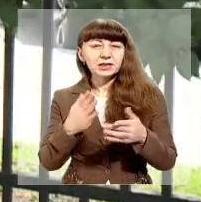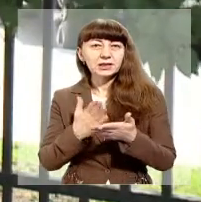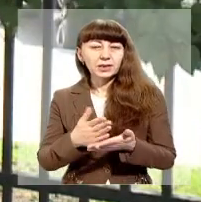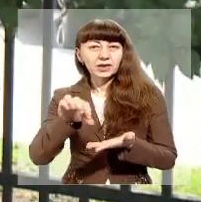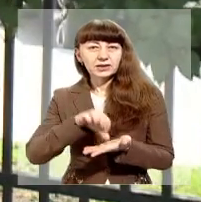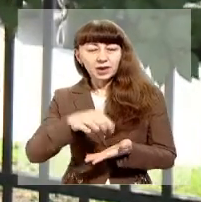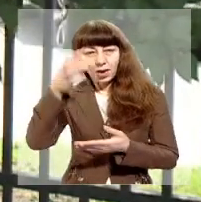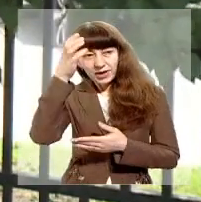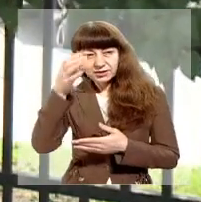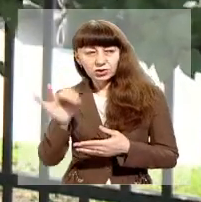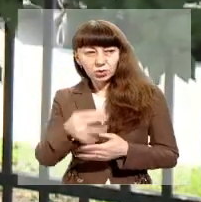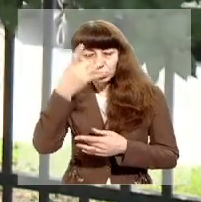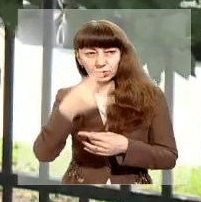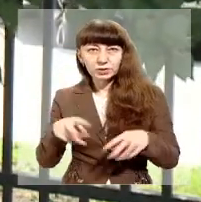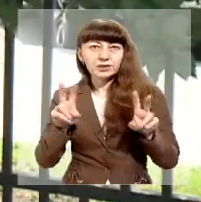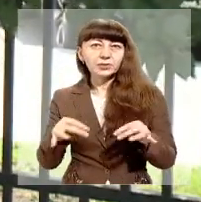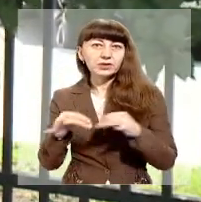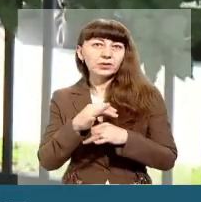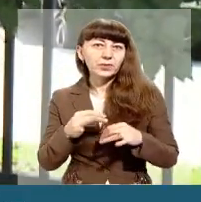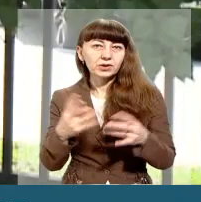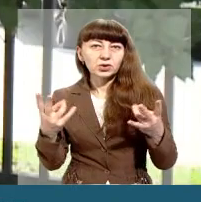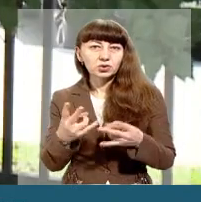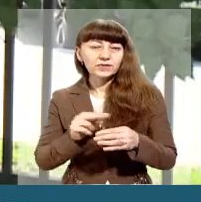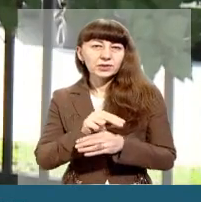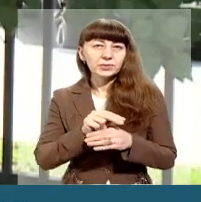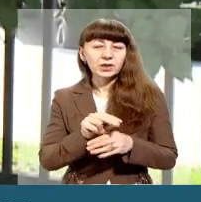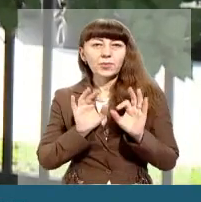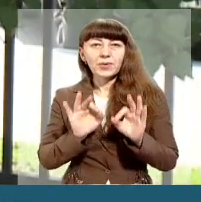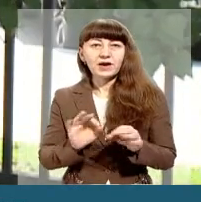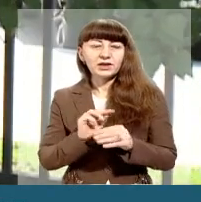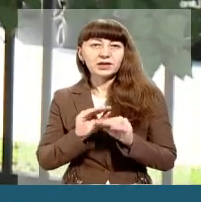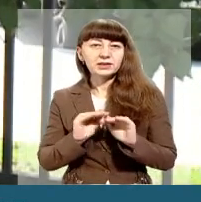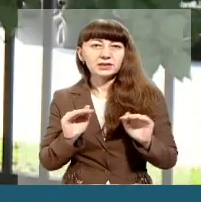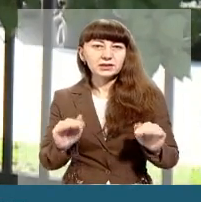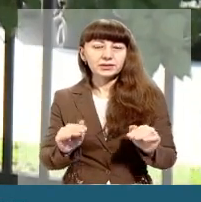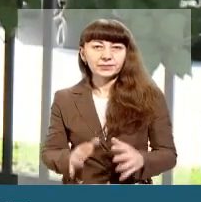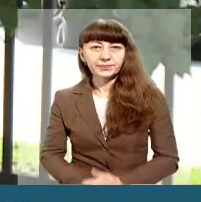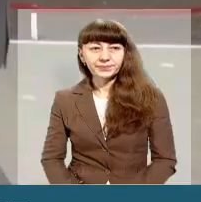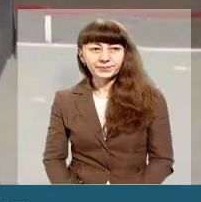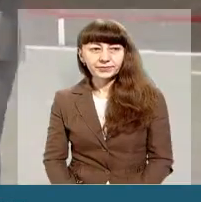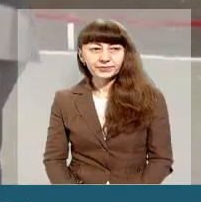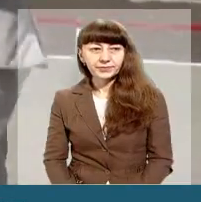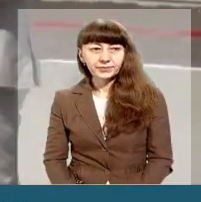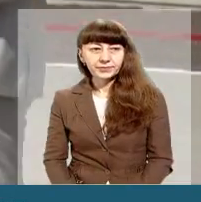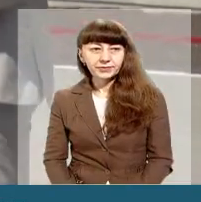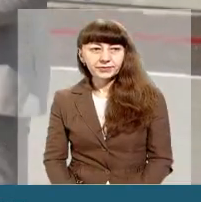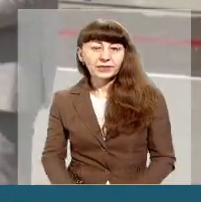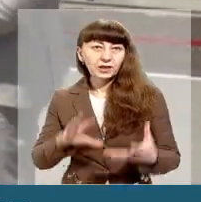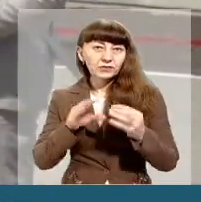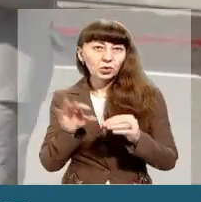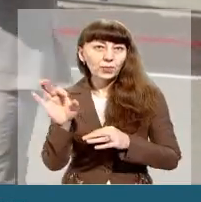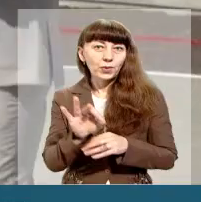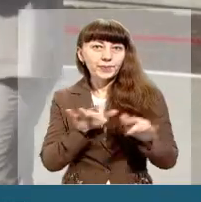образования, культуры. Темы, что поднимают, призваны воспитывать детей правильно, прививая морально-нравственные качества. Кульминационным